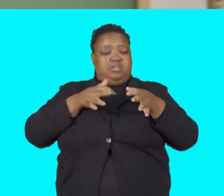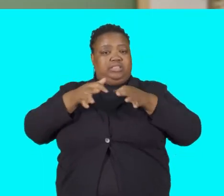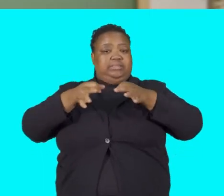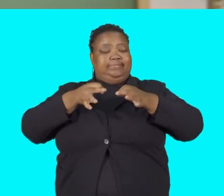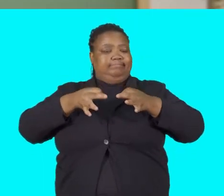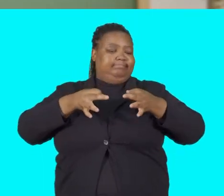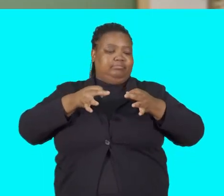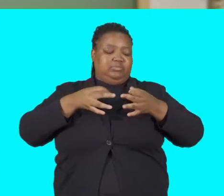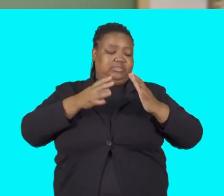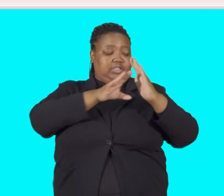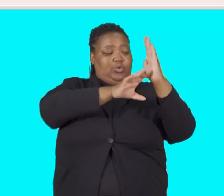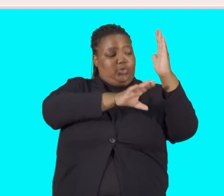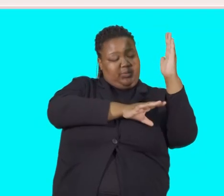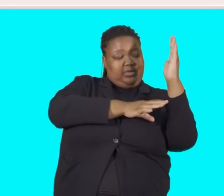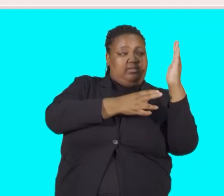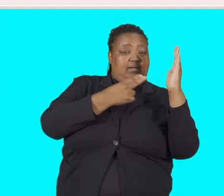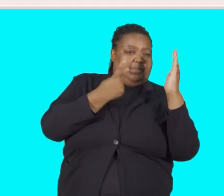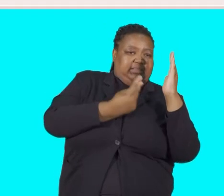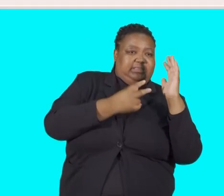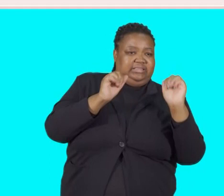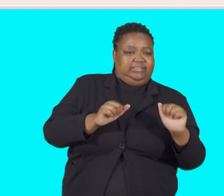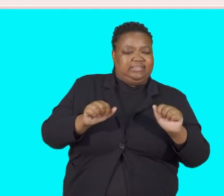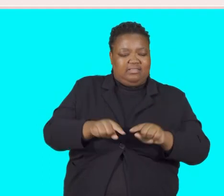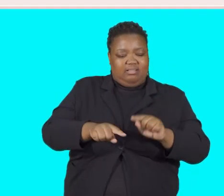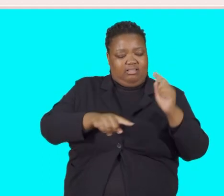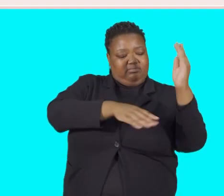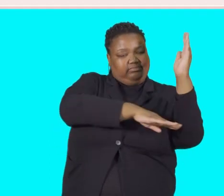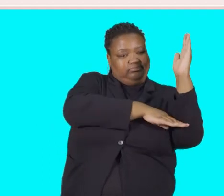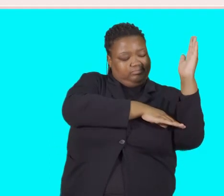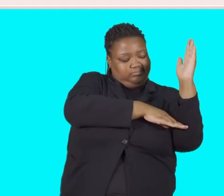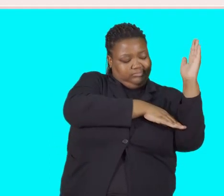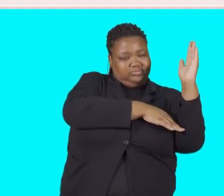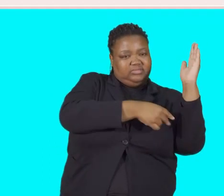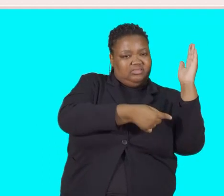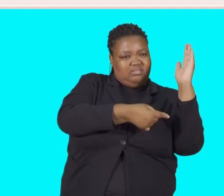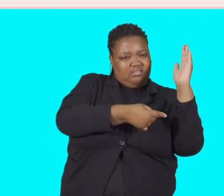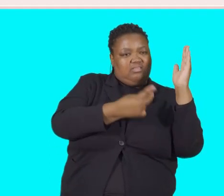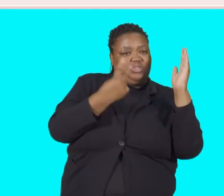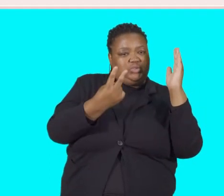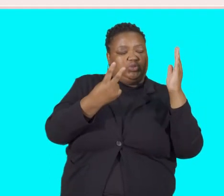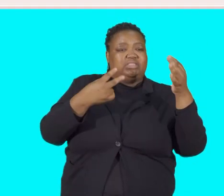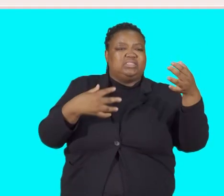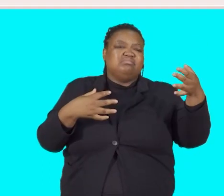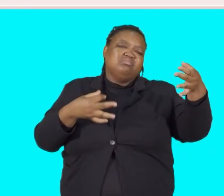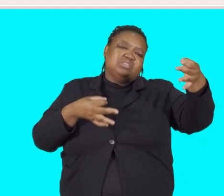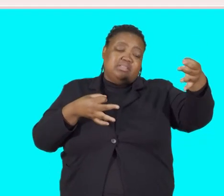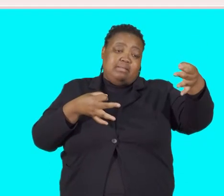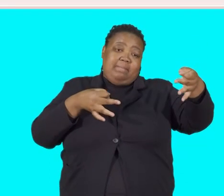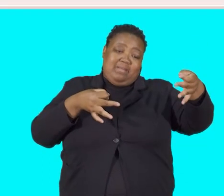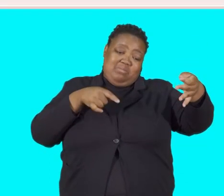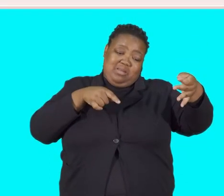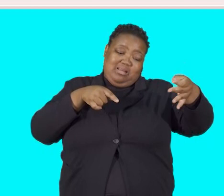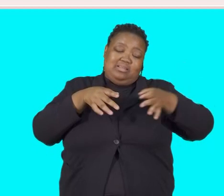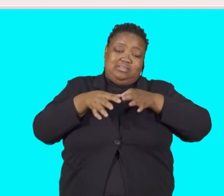nakule curriculum uzawufumana phaa ezantsi kukhona amaphepha akuxelelayo into yoba lo msebenzi